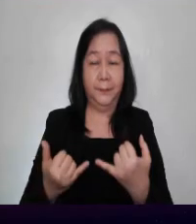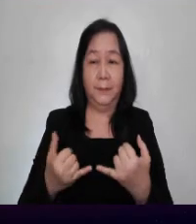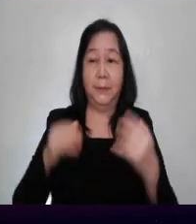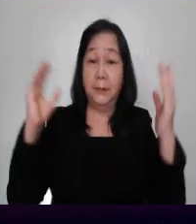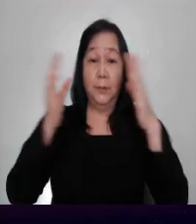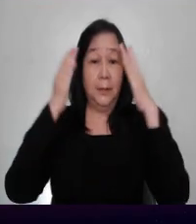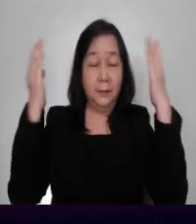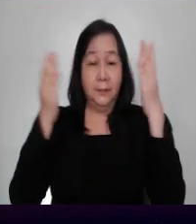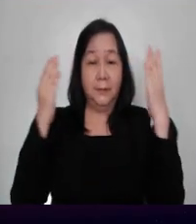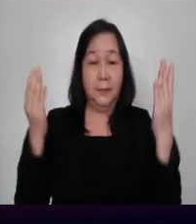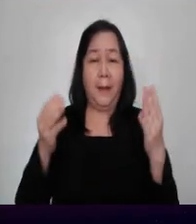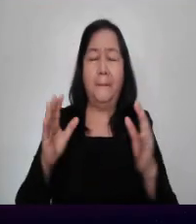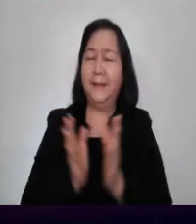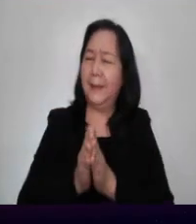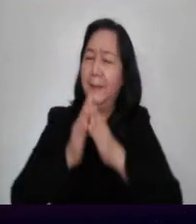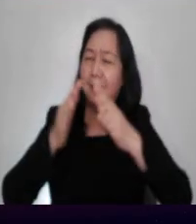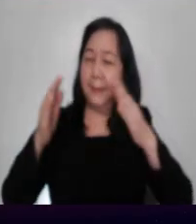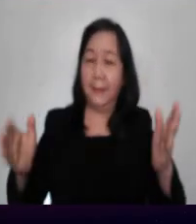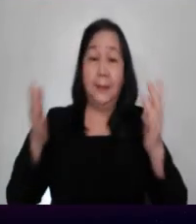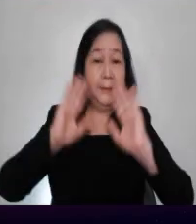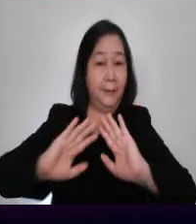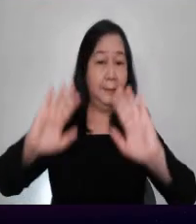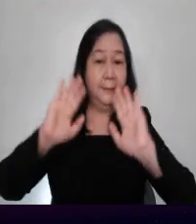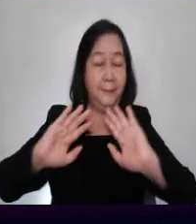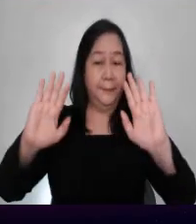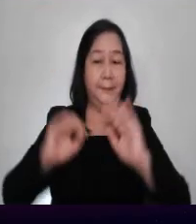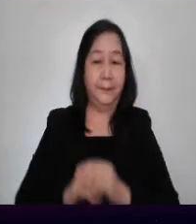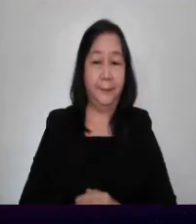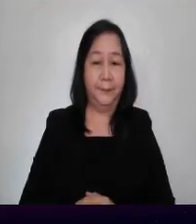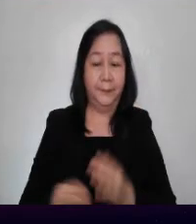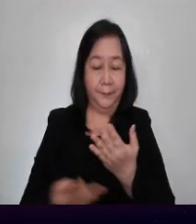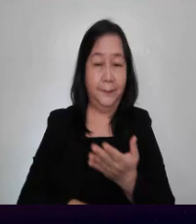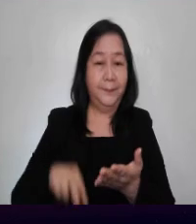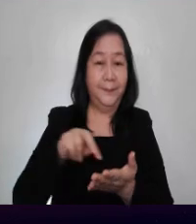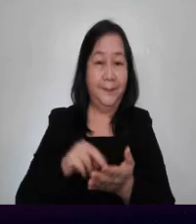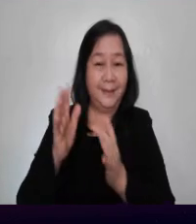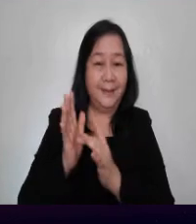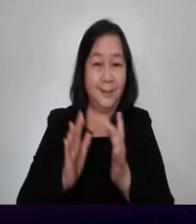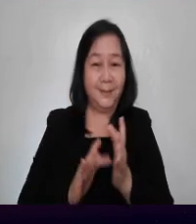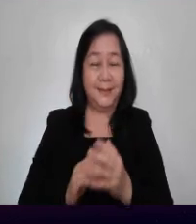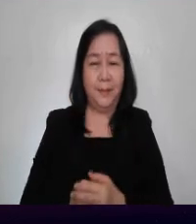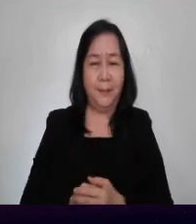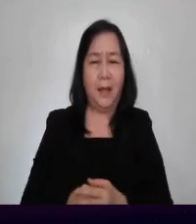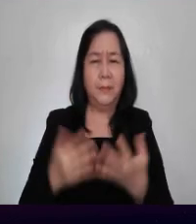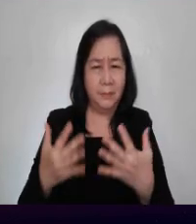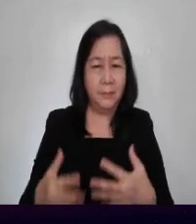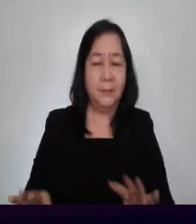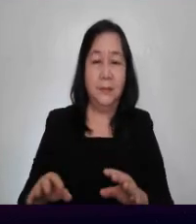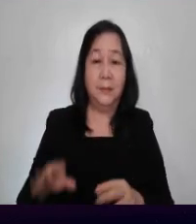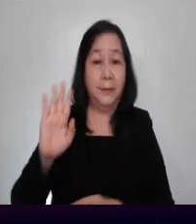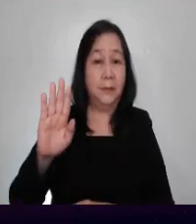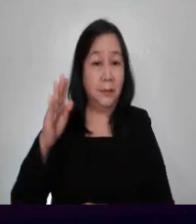Ngayon ipinagdiriwang natin mga kapatid ang pinakamalaking himala, ang muling pagkabuhay ni Jesus. Matapos